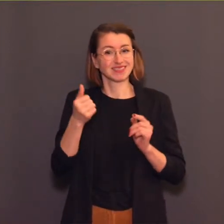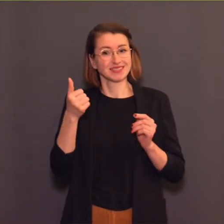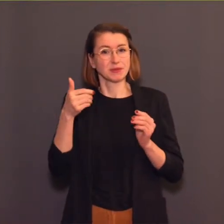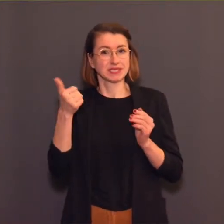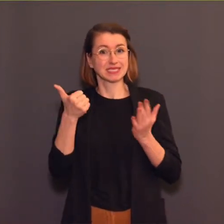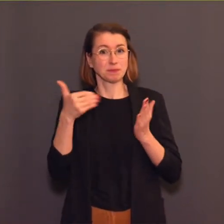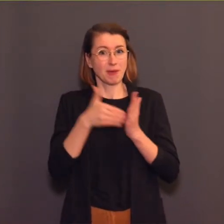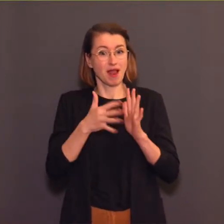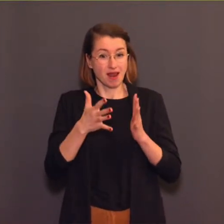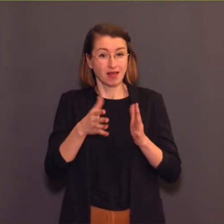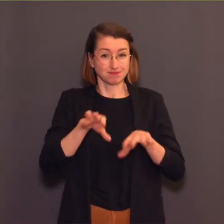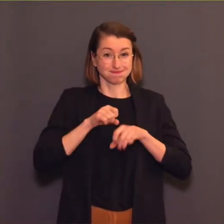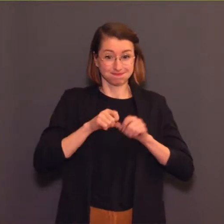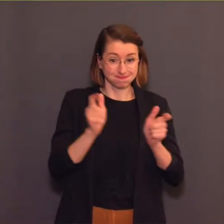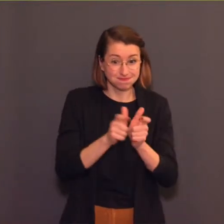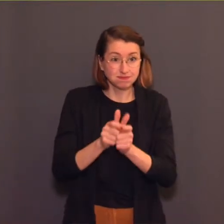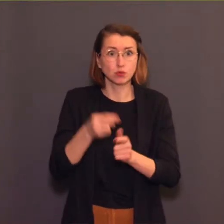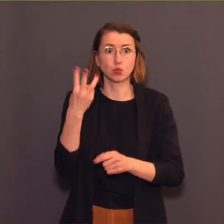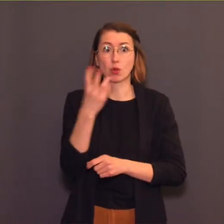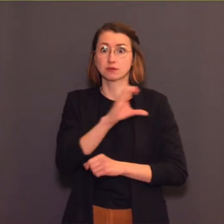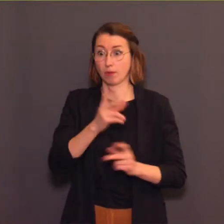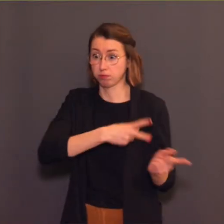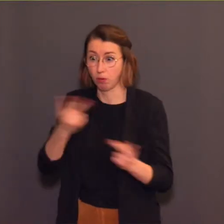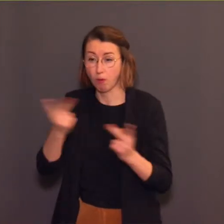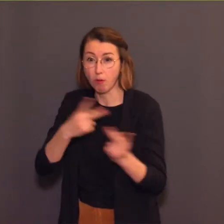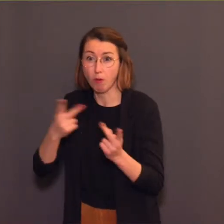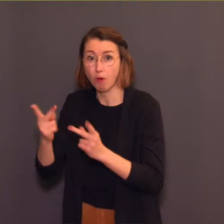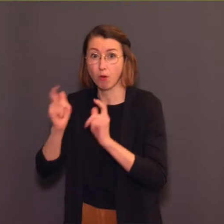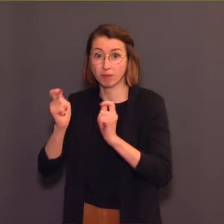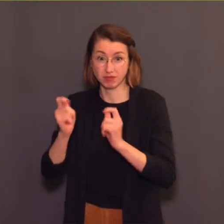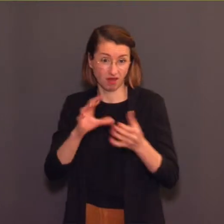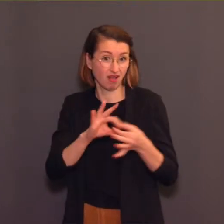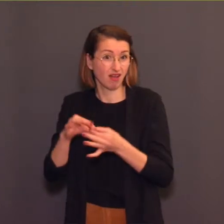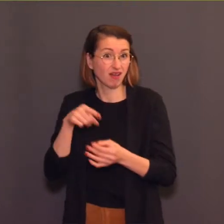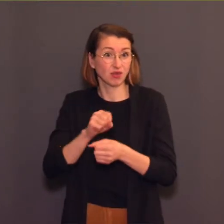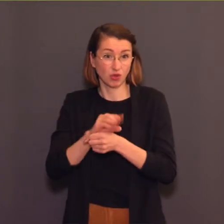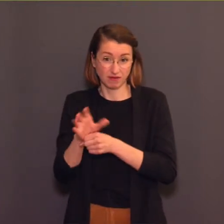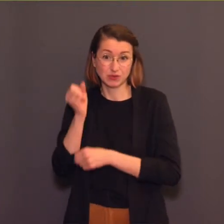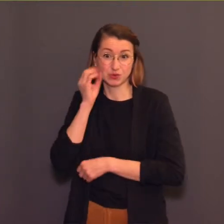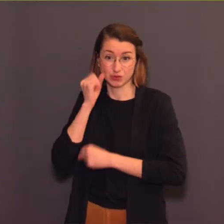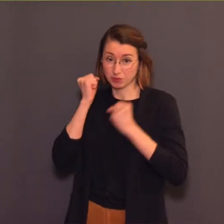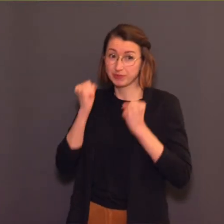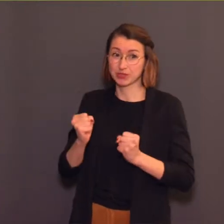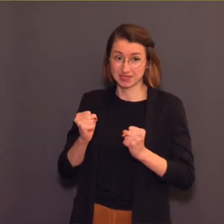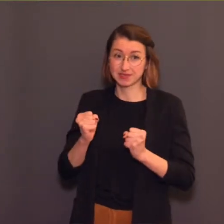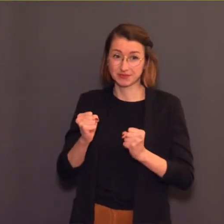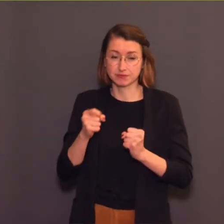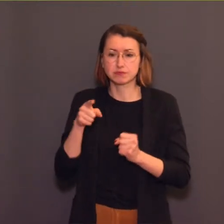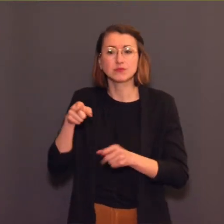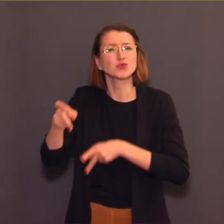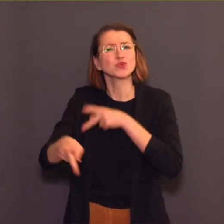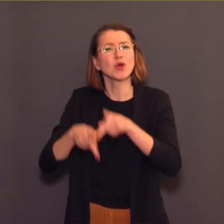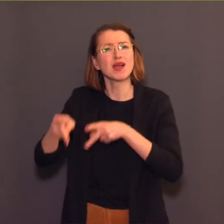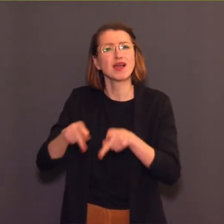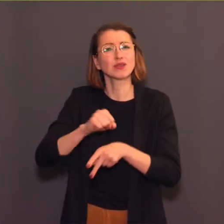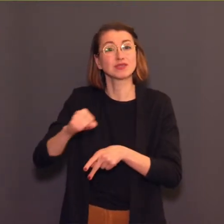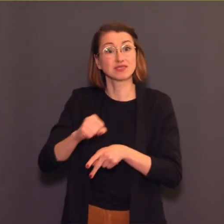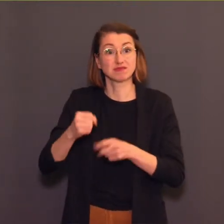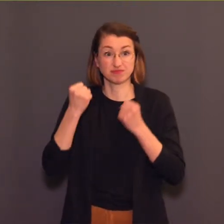prochaine et une augmentation malheureuse au niveau des soins intensifs de l'occupation qui pourrait y dépasser 700